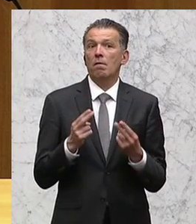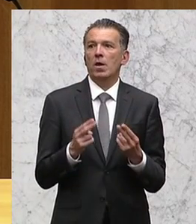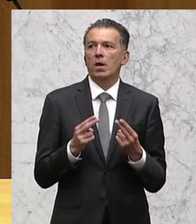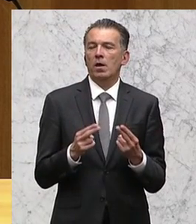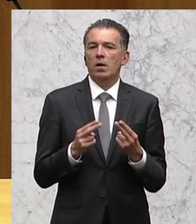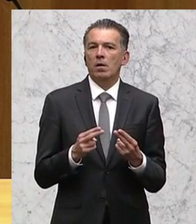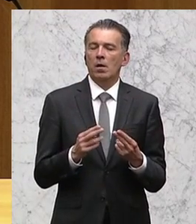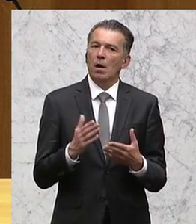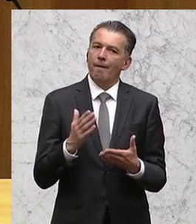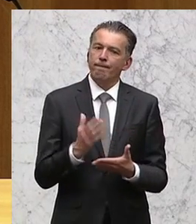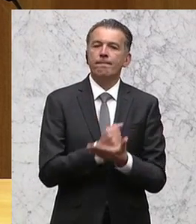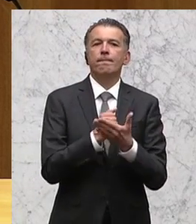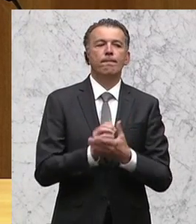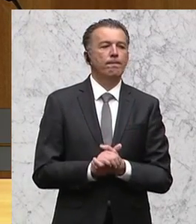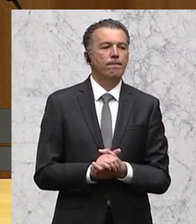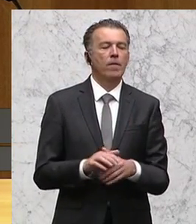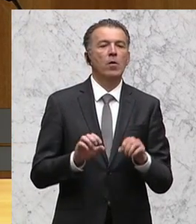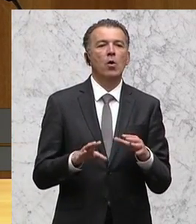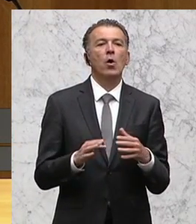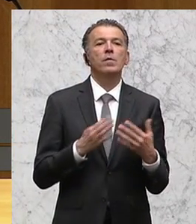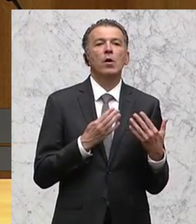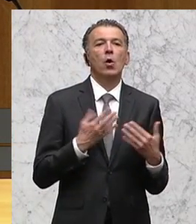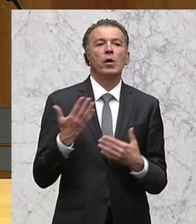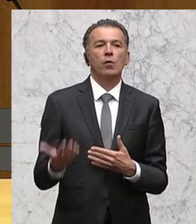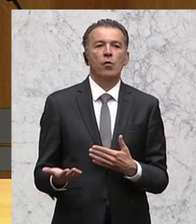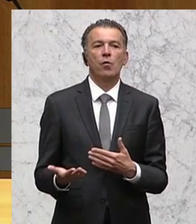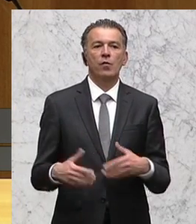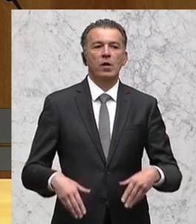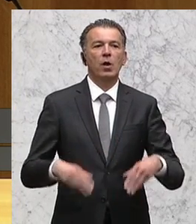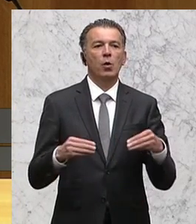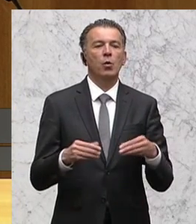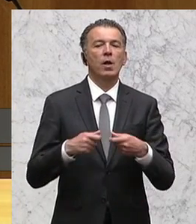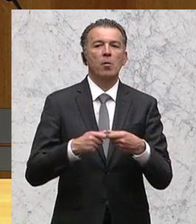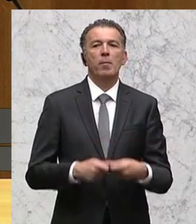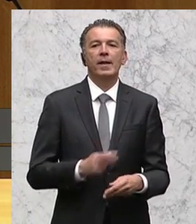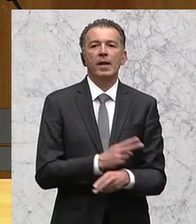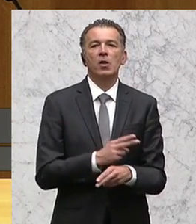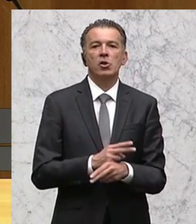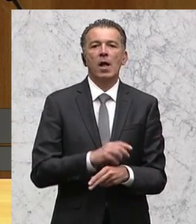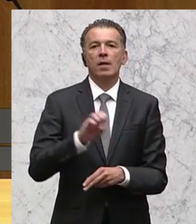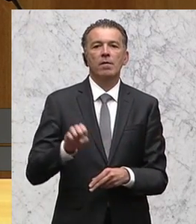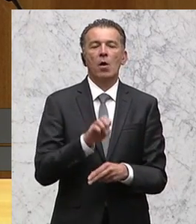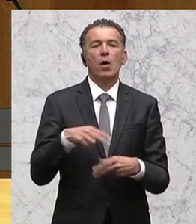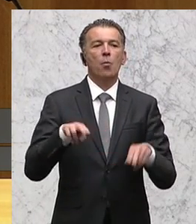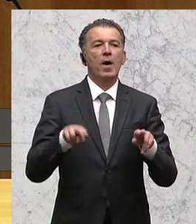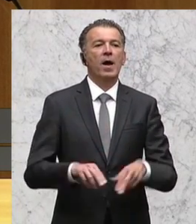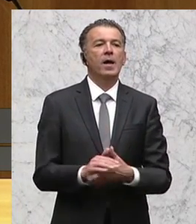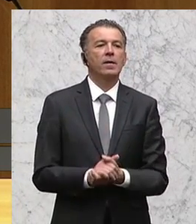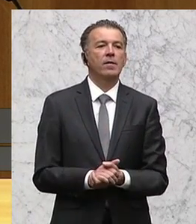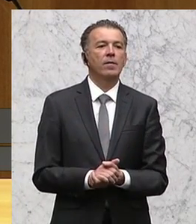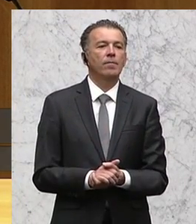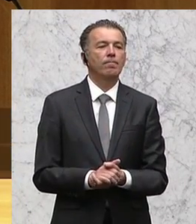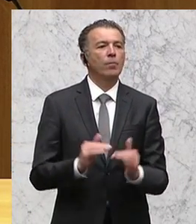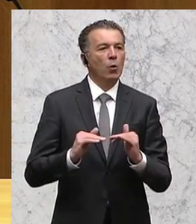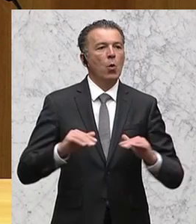wichtige Errungenschaft. 1959 gegründet von den Mitgliedstaaten des Europarates und